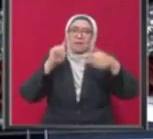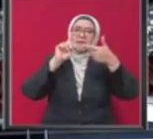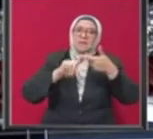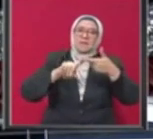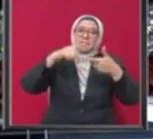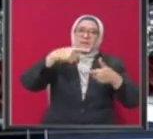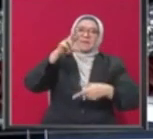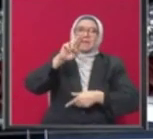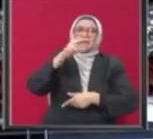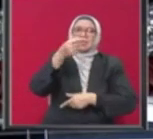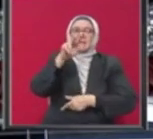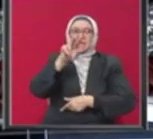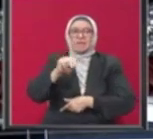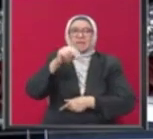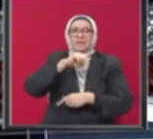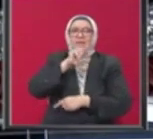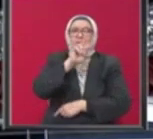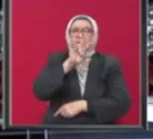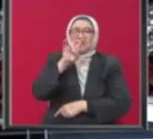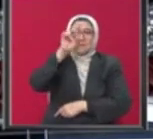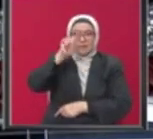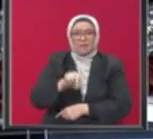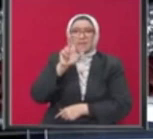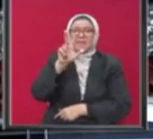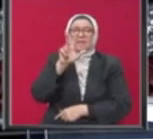pada 27 hari bulan Maret